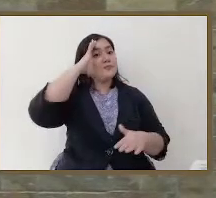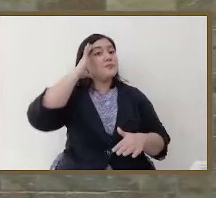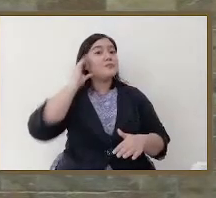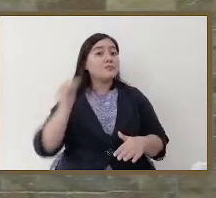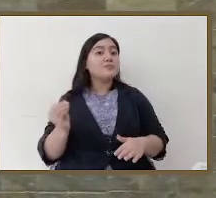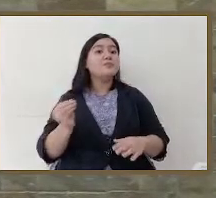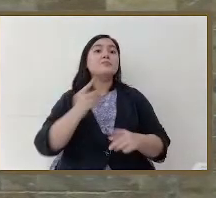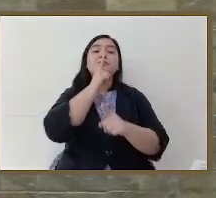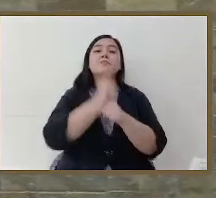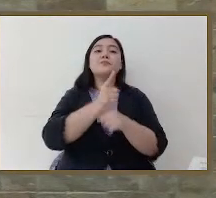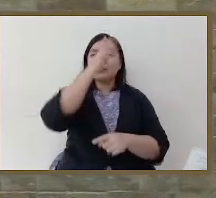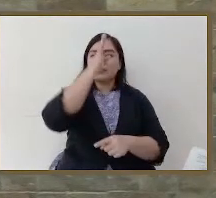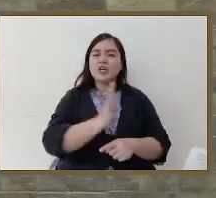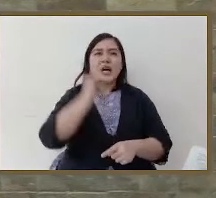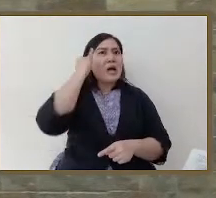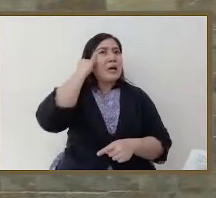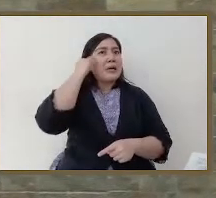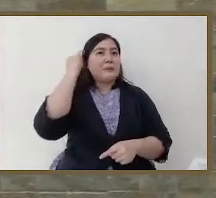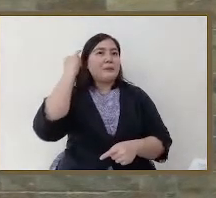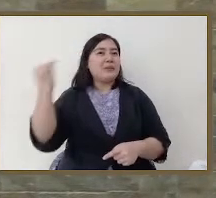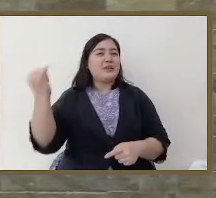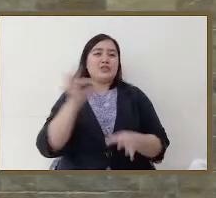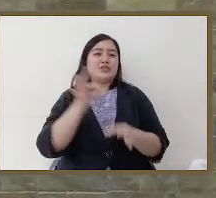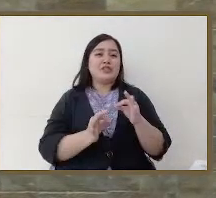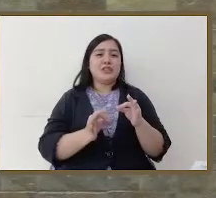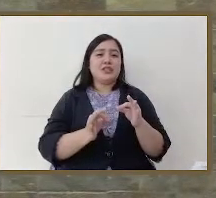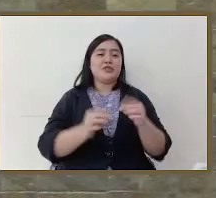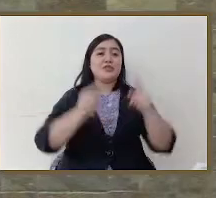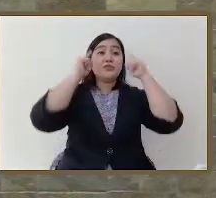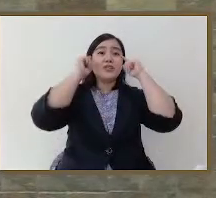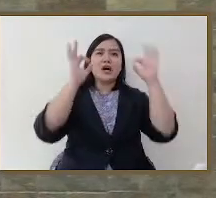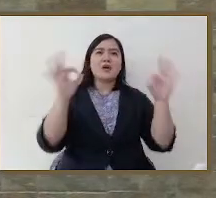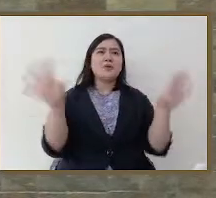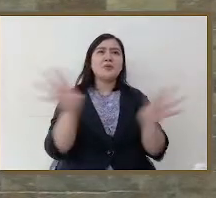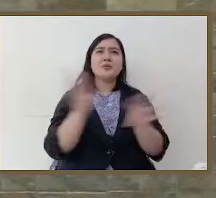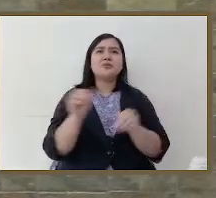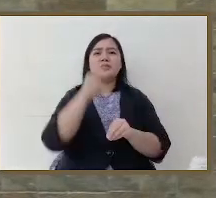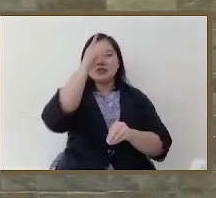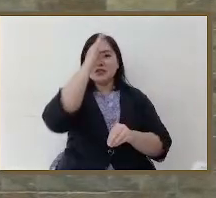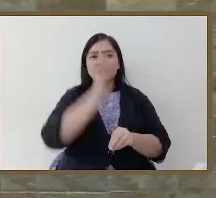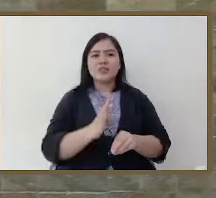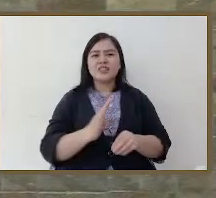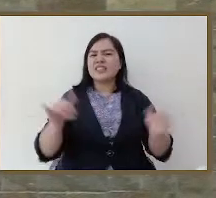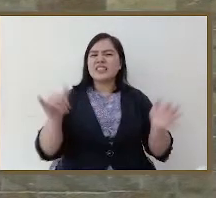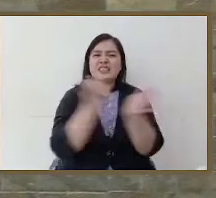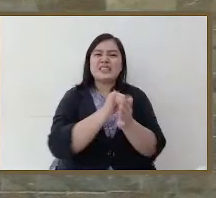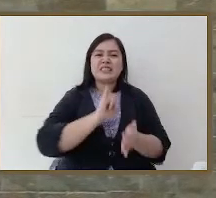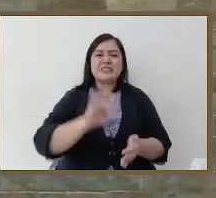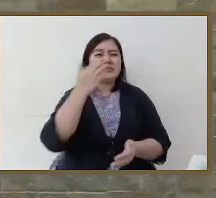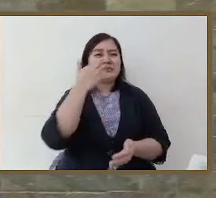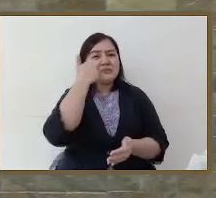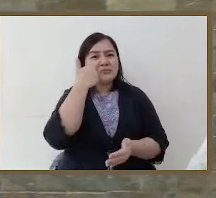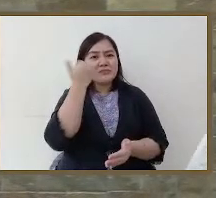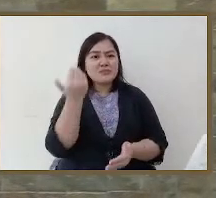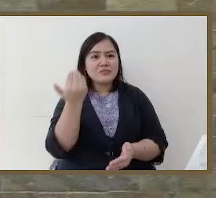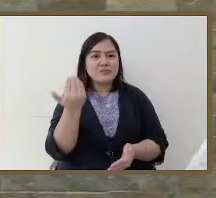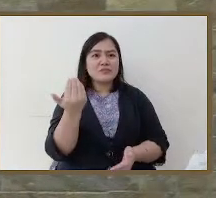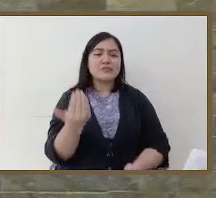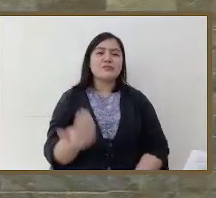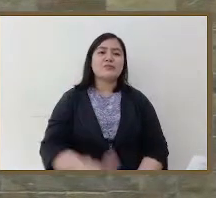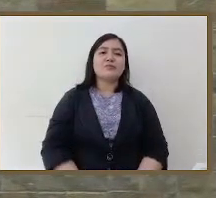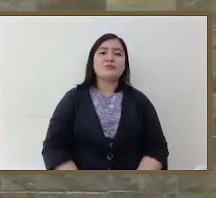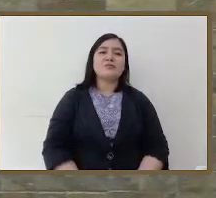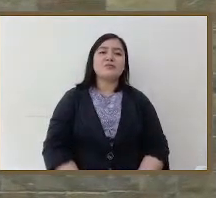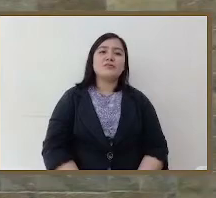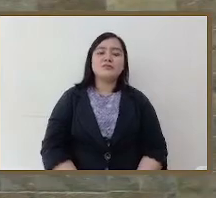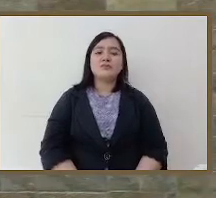a decision without God. What a disgrace. It's a disgrace.